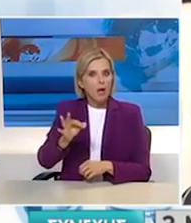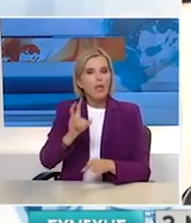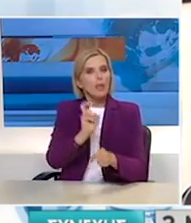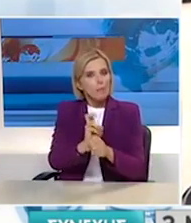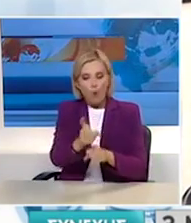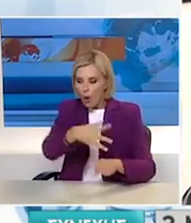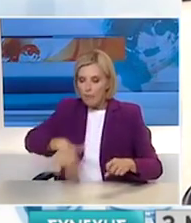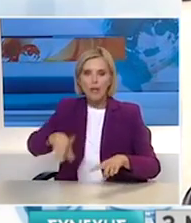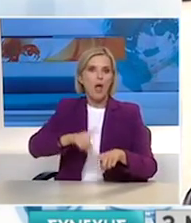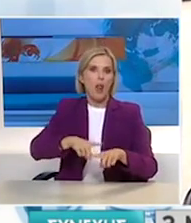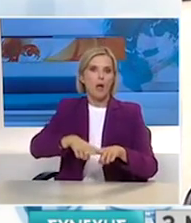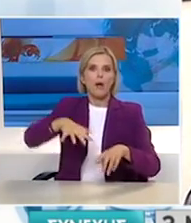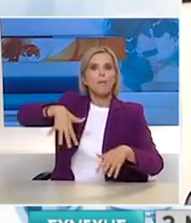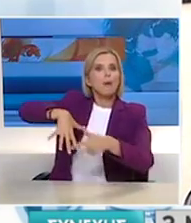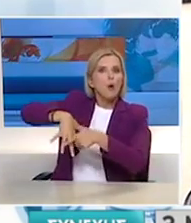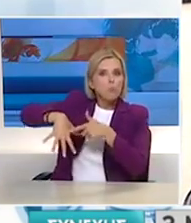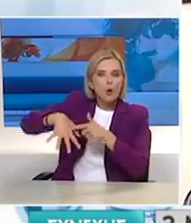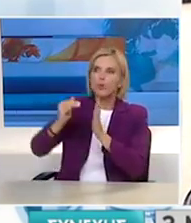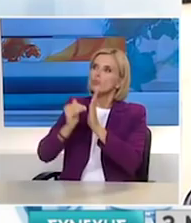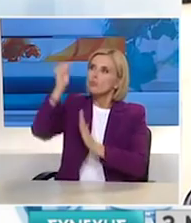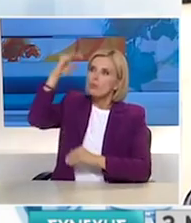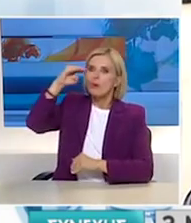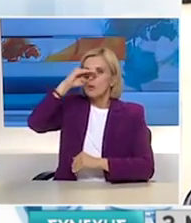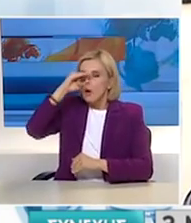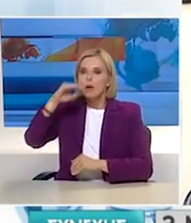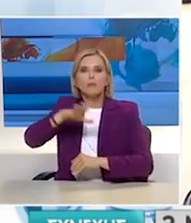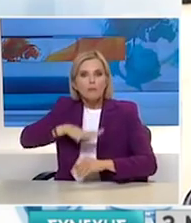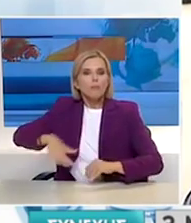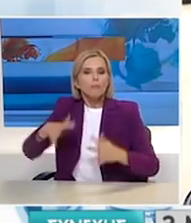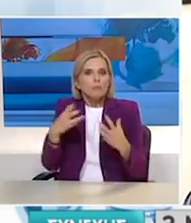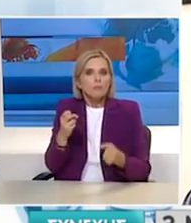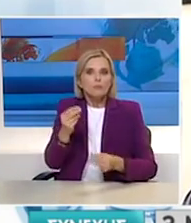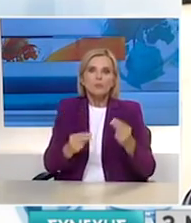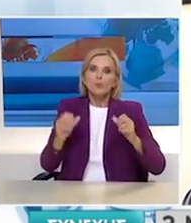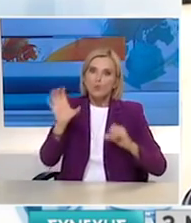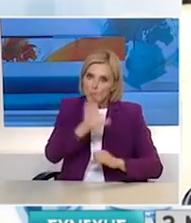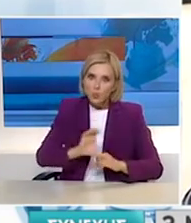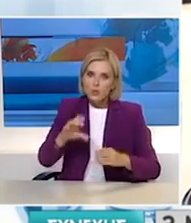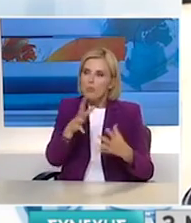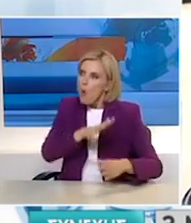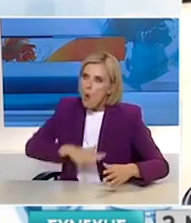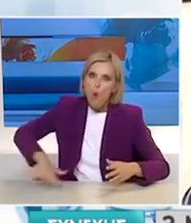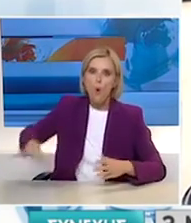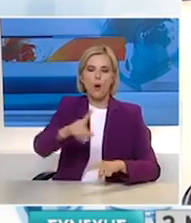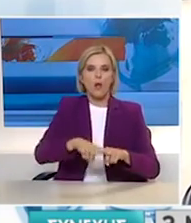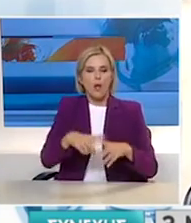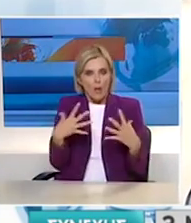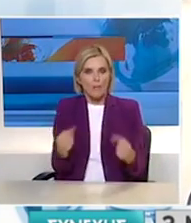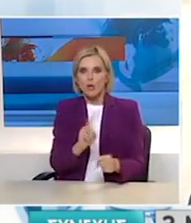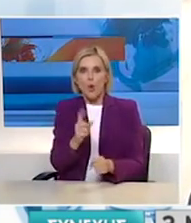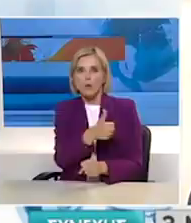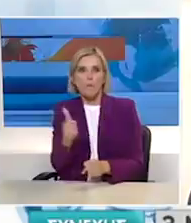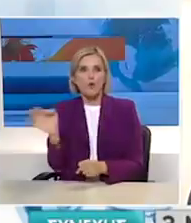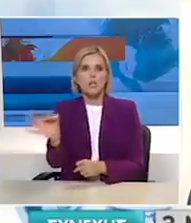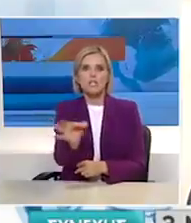Ελλάδα. Γιατί και εκεί θα υπάρξει κόσμος που, τουριστικό κύμα που θα επισκεφτεί την ηπειρωτική